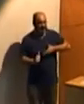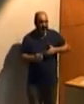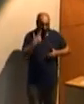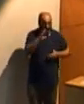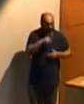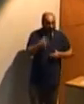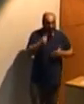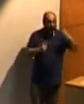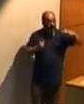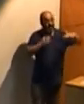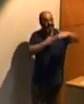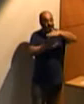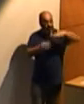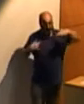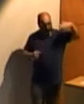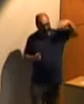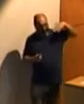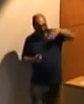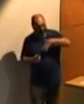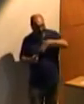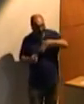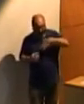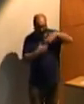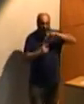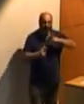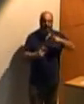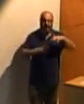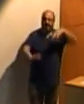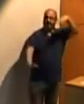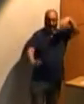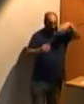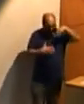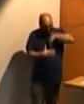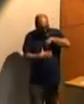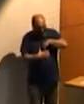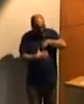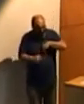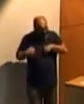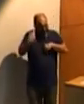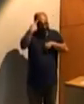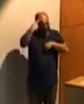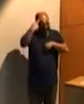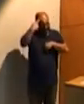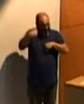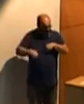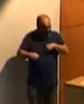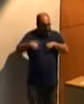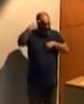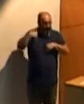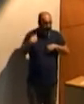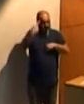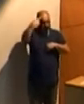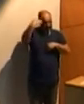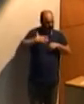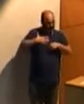du une influence réciproque et intime je dirais du biologique et du psychique ce que je pense de moi même je pense de vous ce